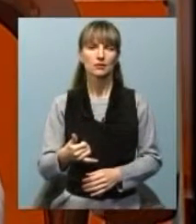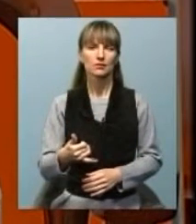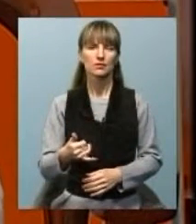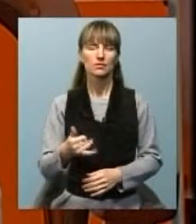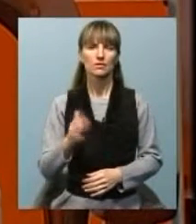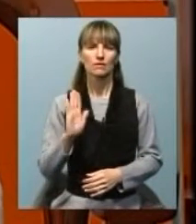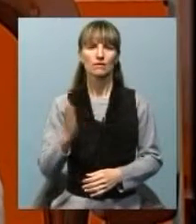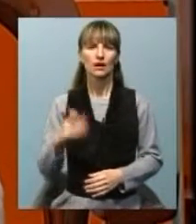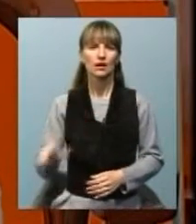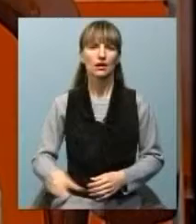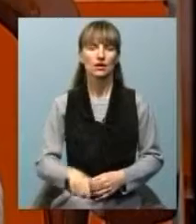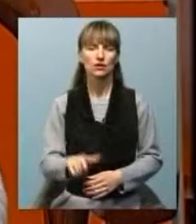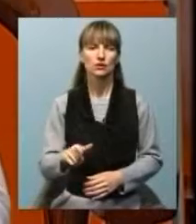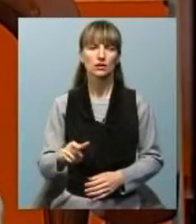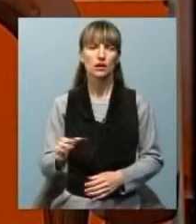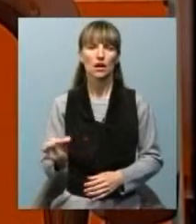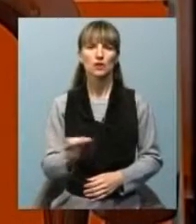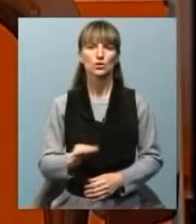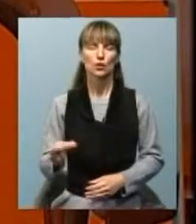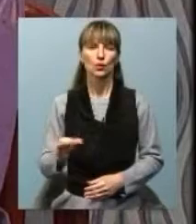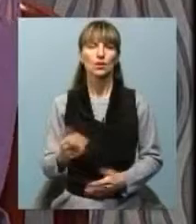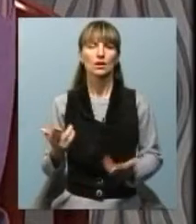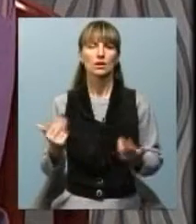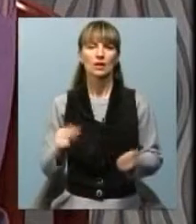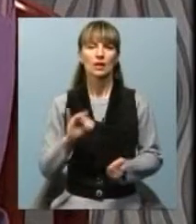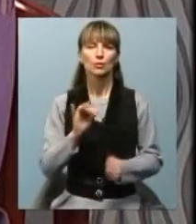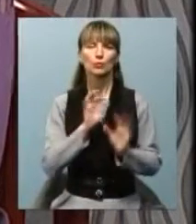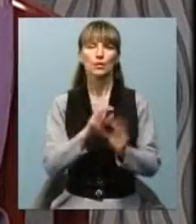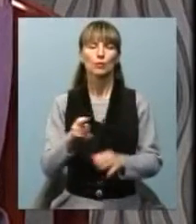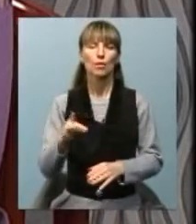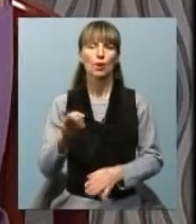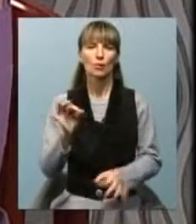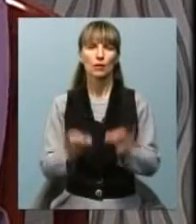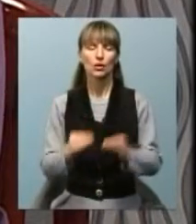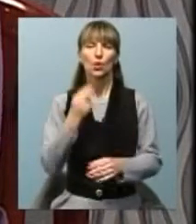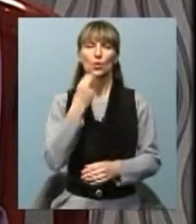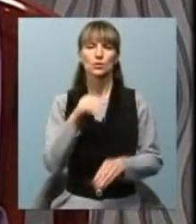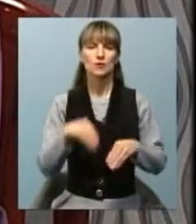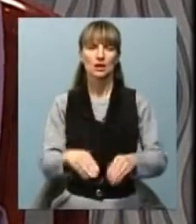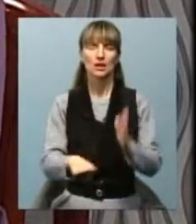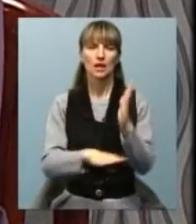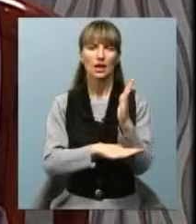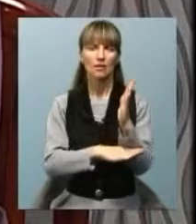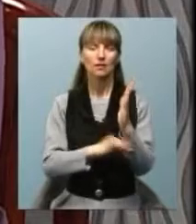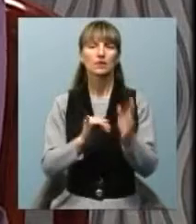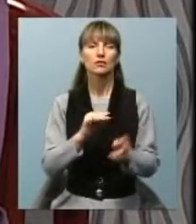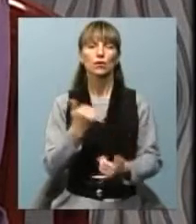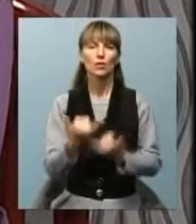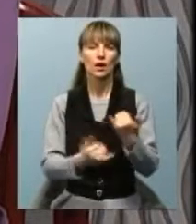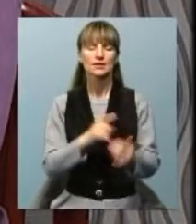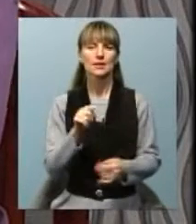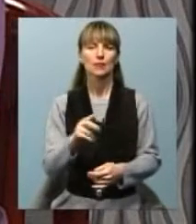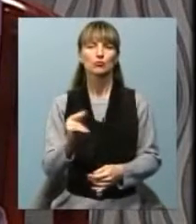выливать в речки, в озера. Так, і піклуватися про природу. Краще ж саджайте дерева та доглядайте за